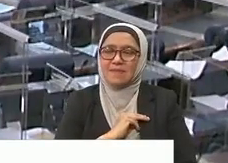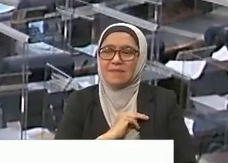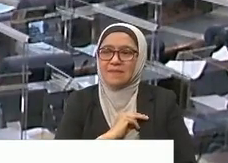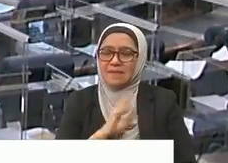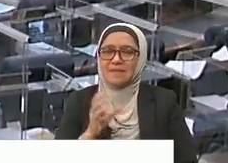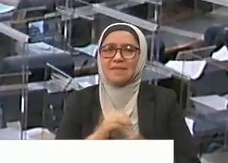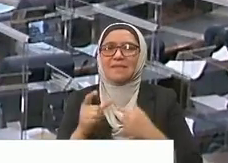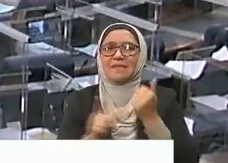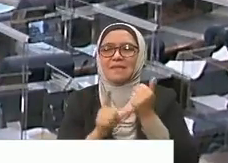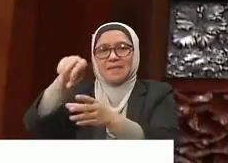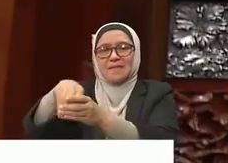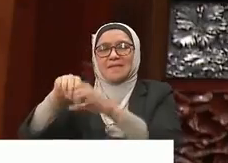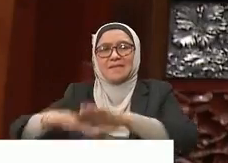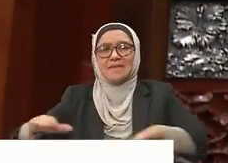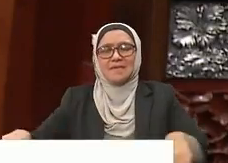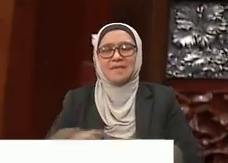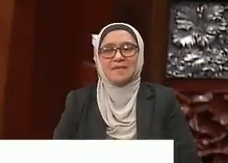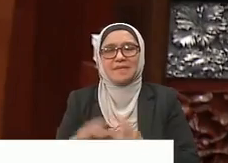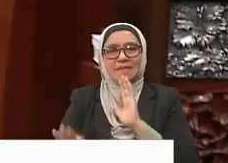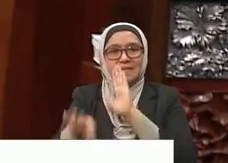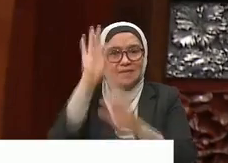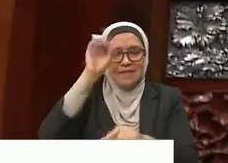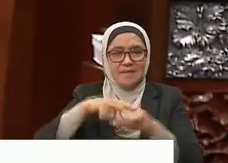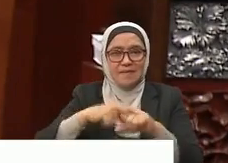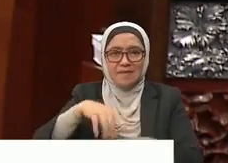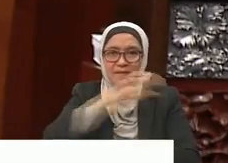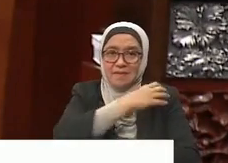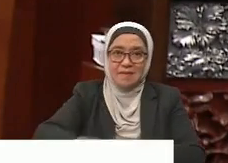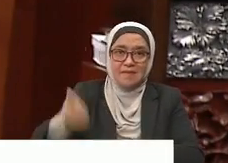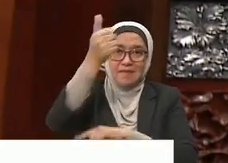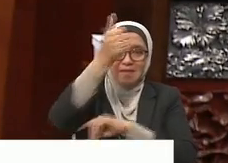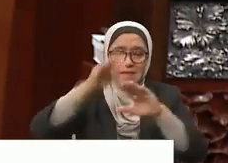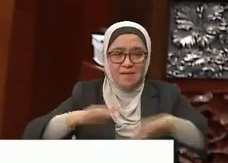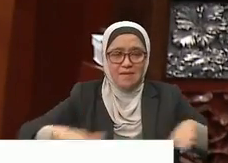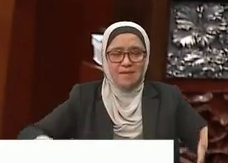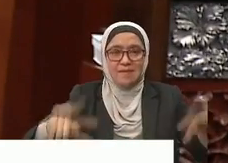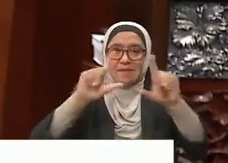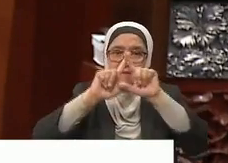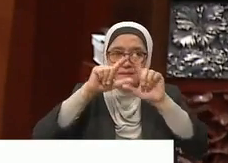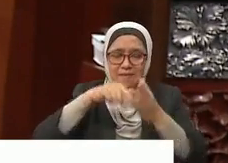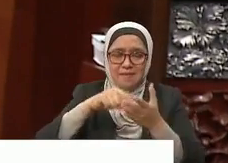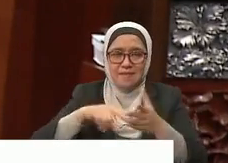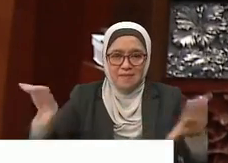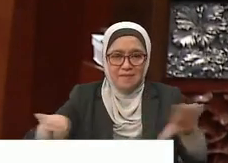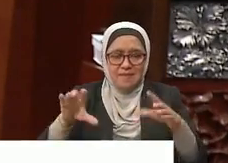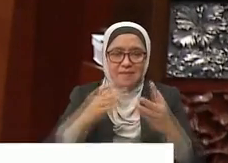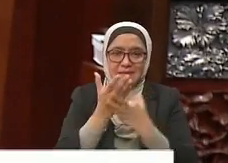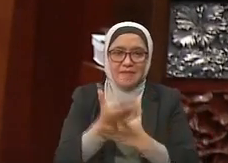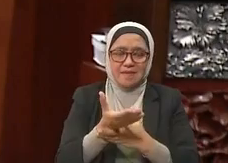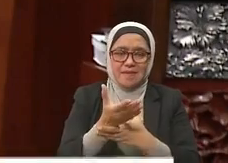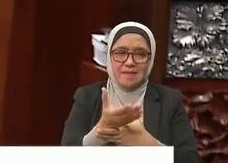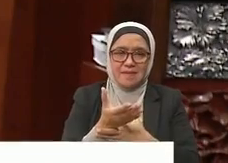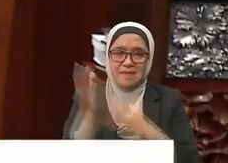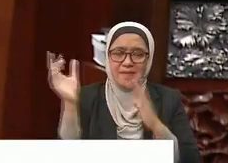dan penyertaan kanak-kanak. Pelantikan Pesuruhjaya Kanak-Kanak Suhakam ini telah dilaksanakan tertakluk kepada Akta Suruhanjaya